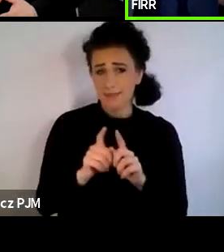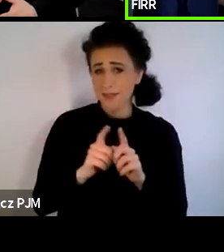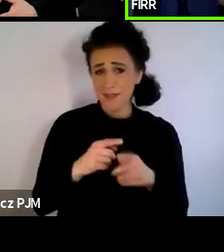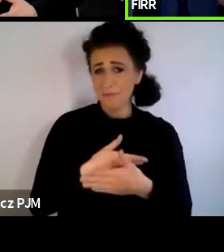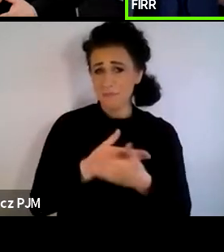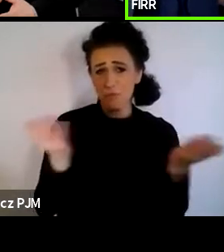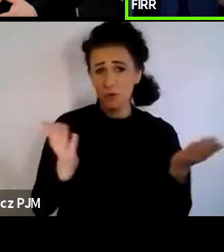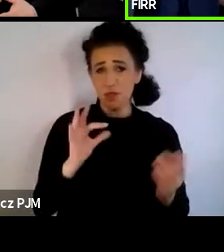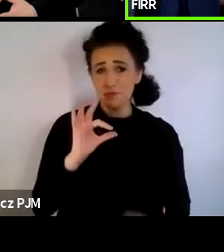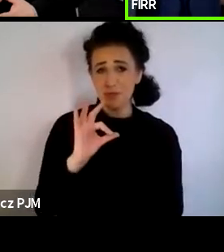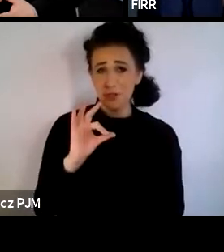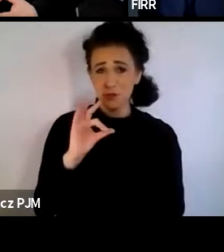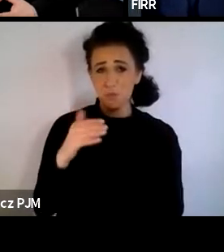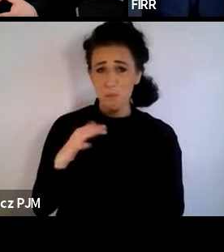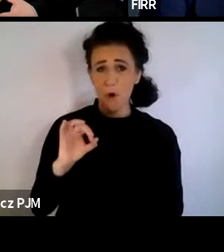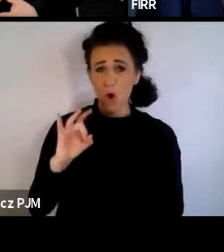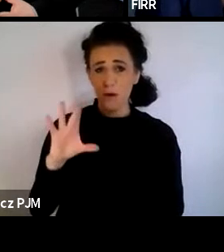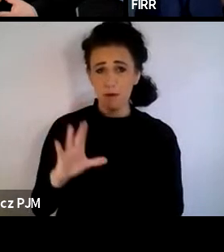duży zapas.